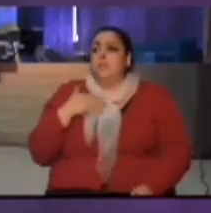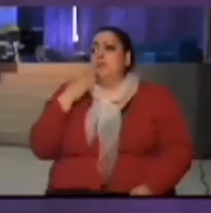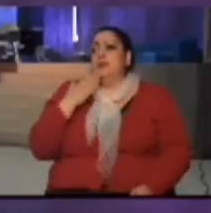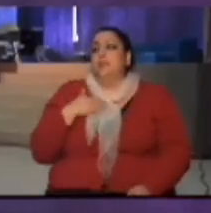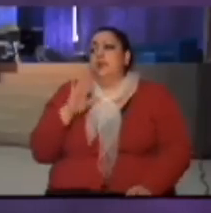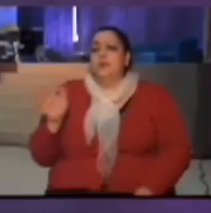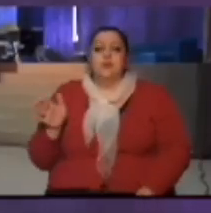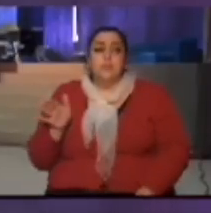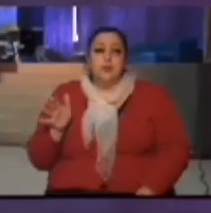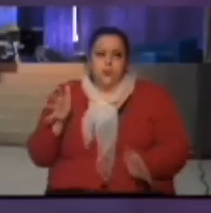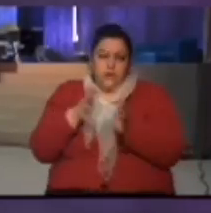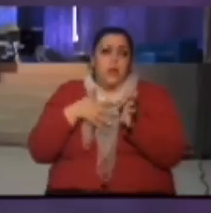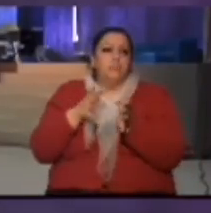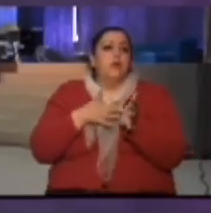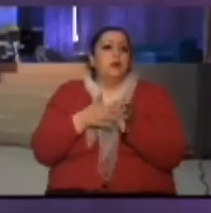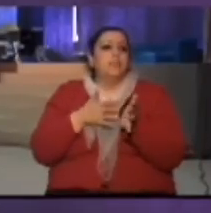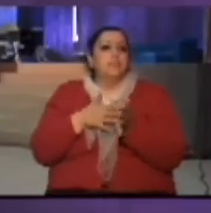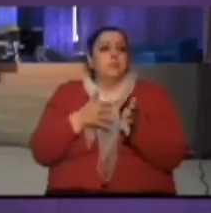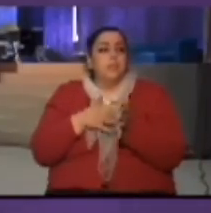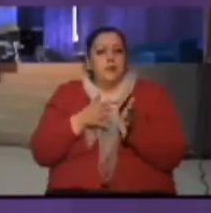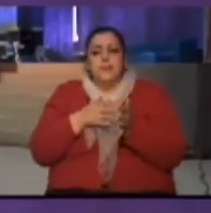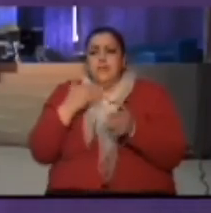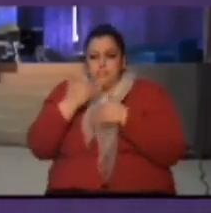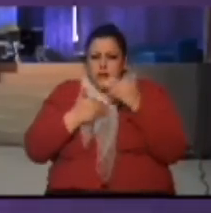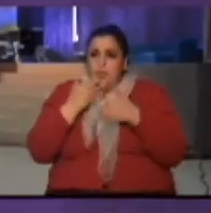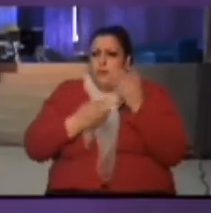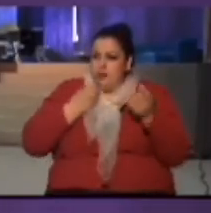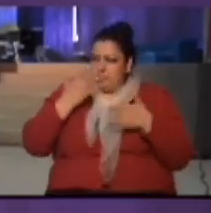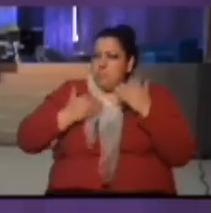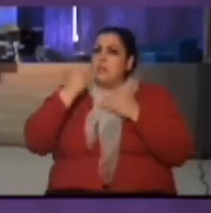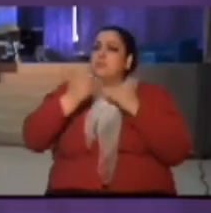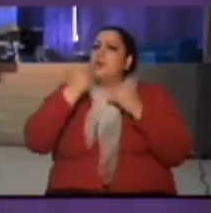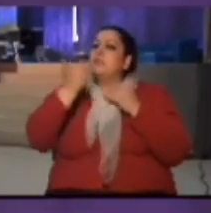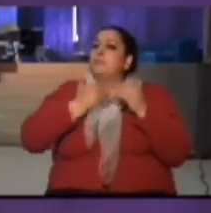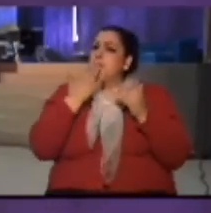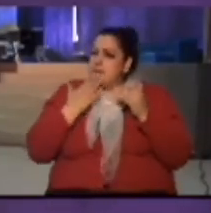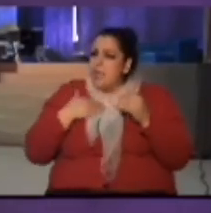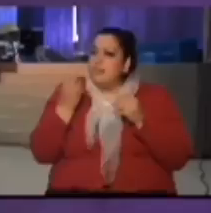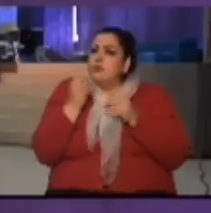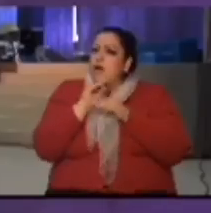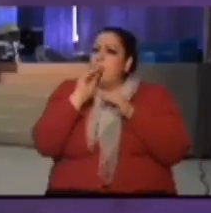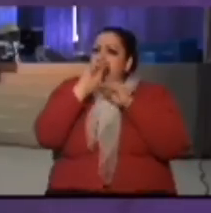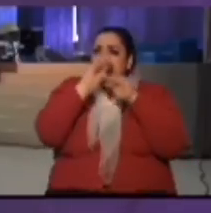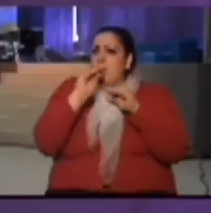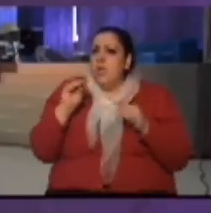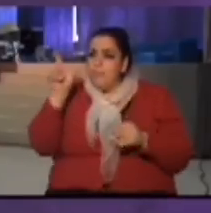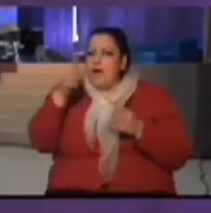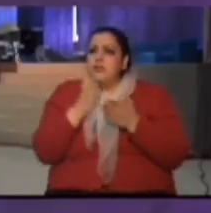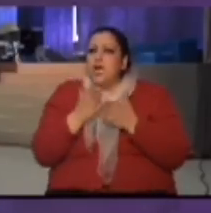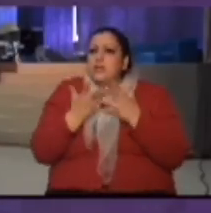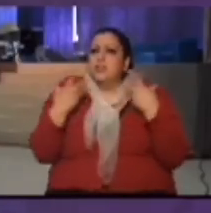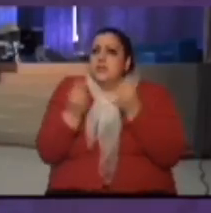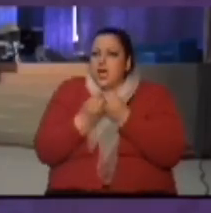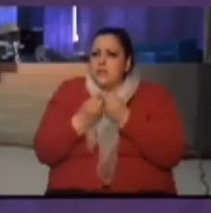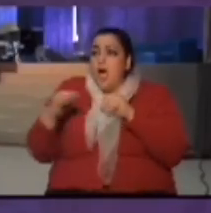ու շարունակում եմ սիրել, գիտես, բարգավաճում ենք սիրո մեջ, հավատում ենք, որ սա ուրիշ մի փուլ ա, ուրիշ մի մակարդակ ա, որ տիրոջ մեջ եղել ա